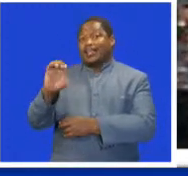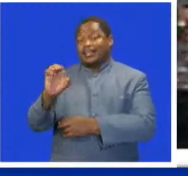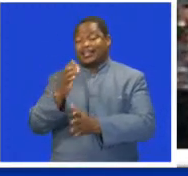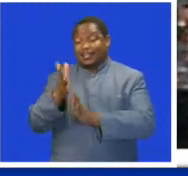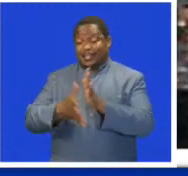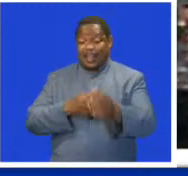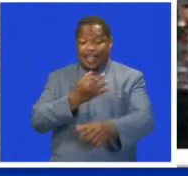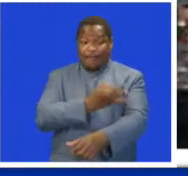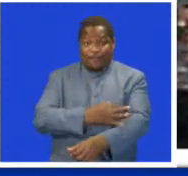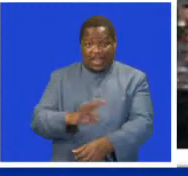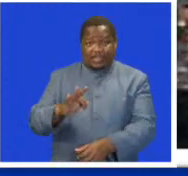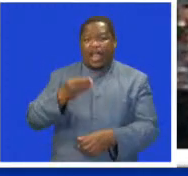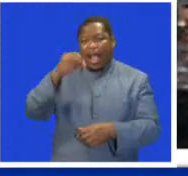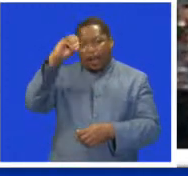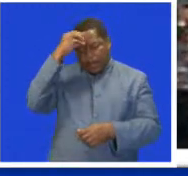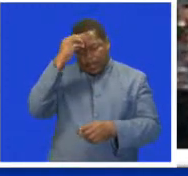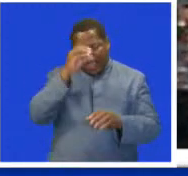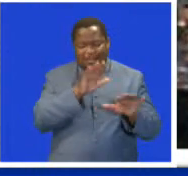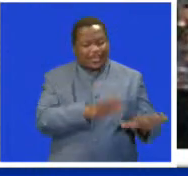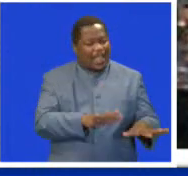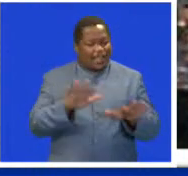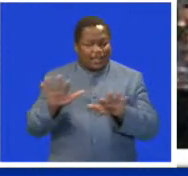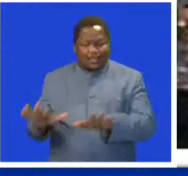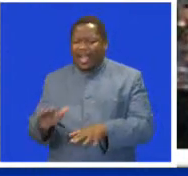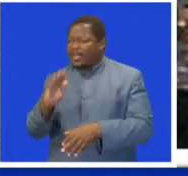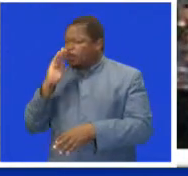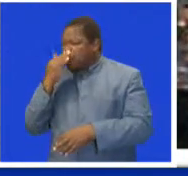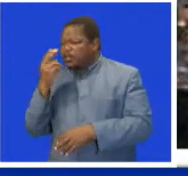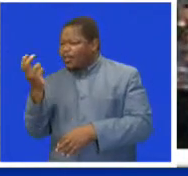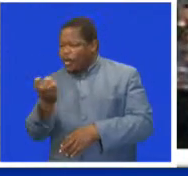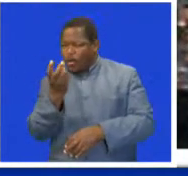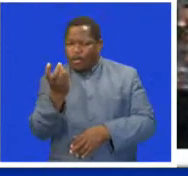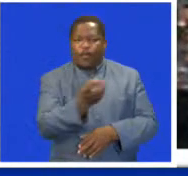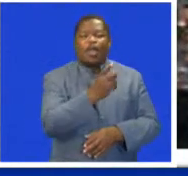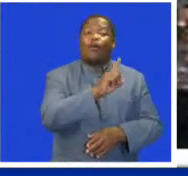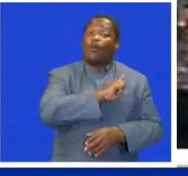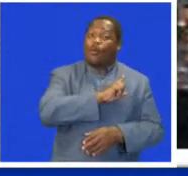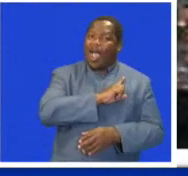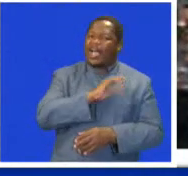emahashi eveni laseFrance kusukela ngenyanga yendlovana kulomnyaka lo sedulo.